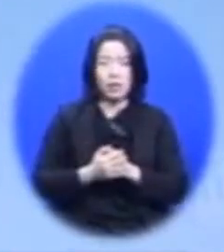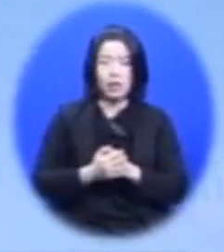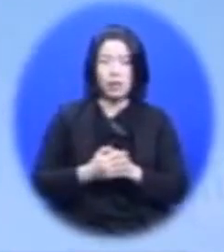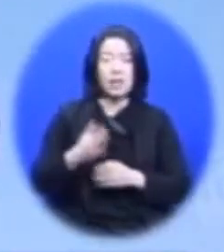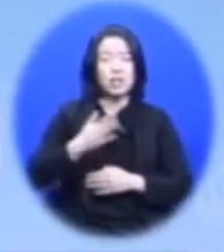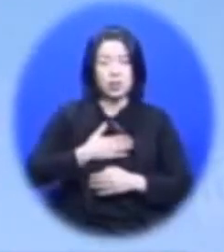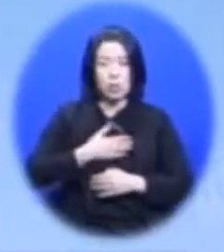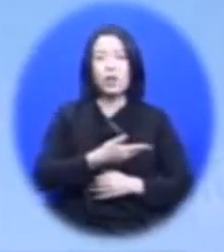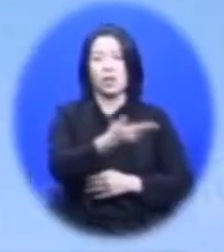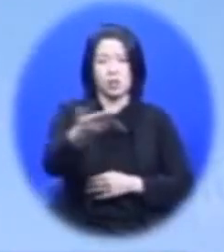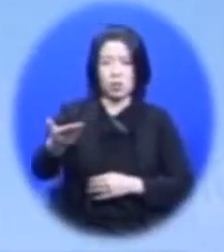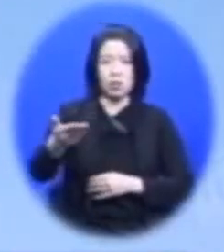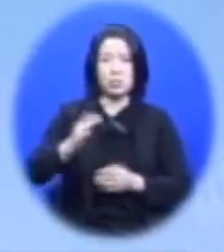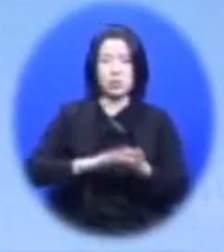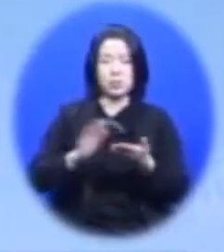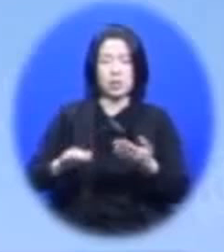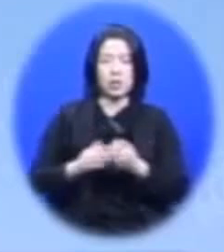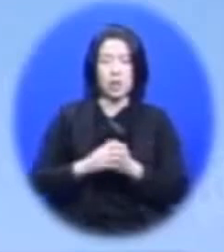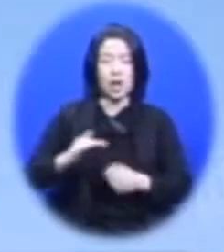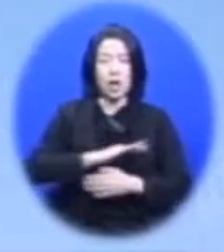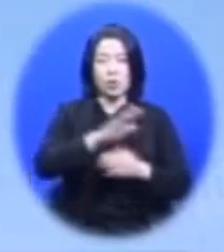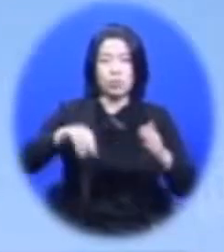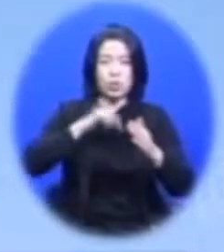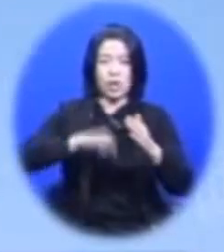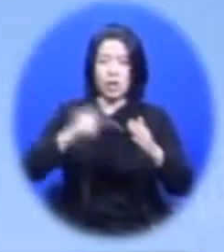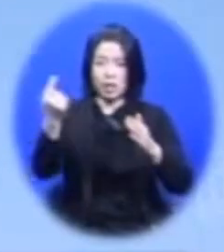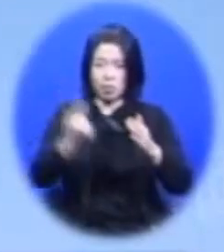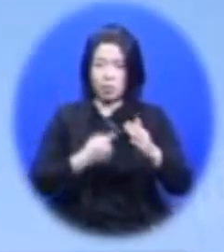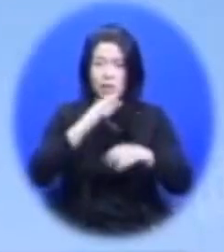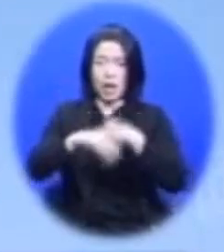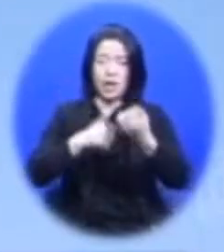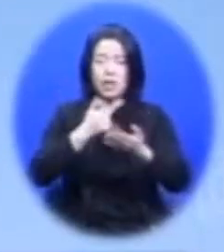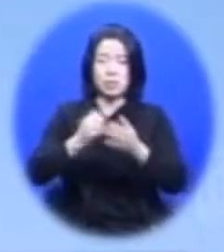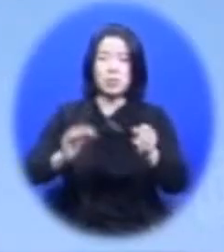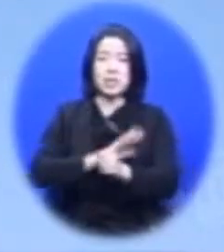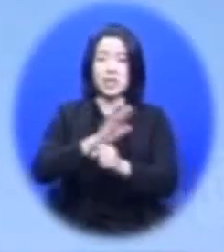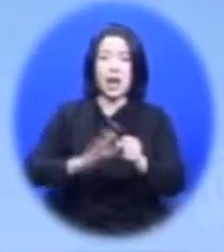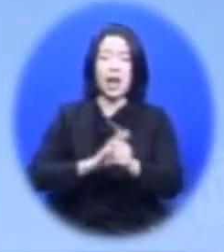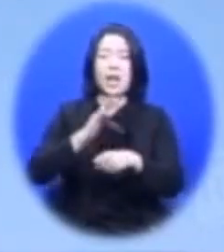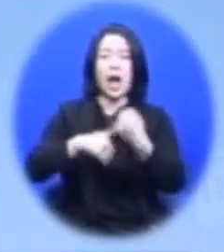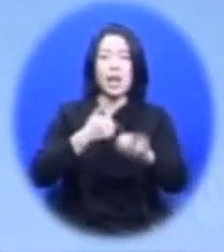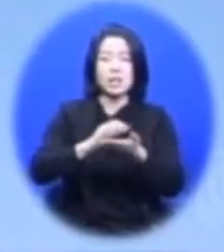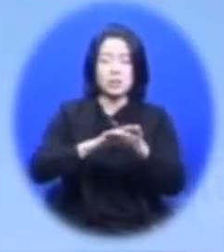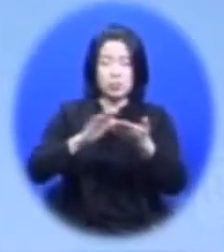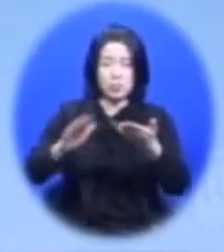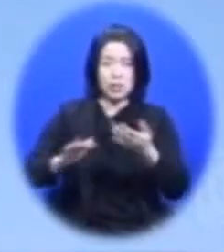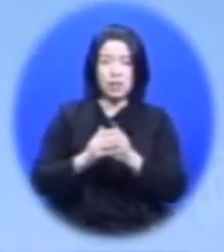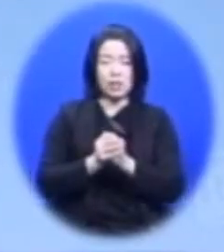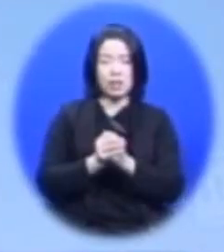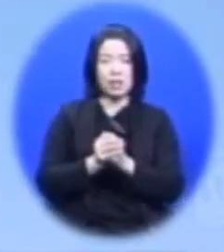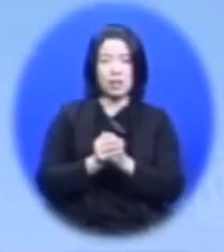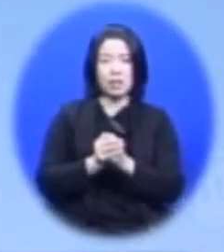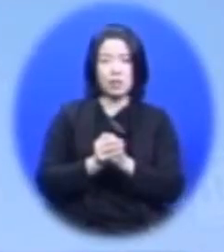저와 여러분이에요. 우리 안에 오신 하나님이 사랑의 하나님이십니다.